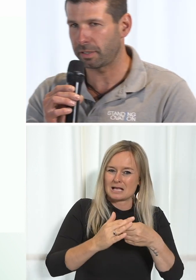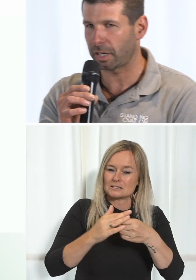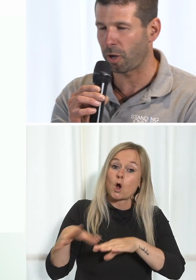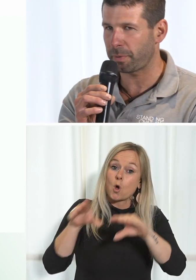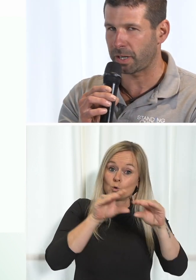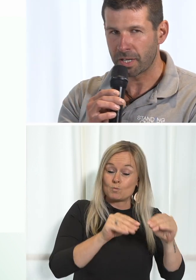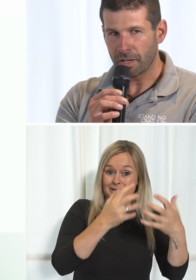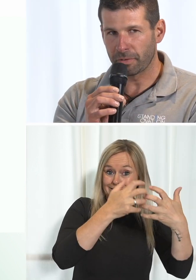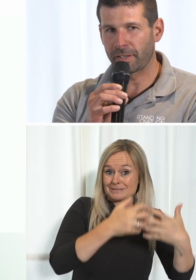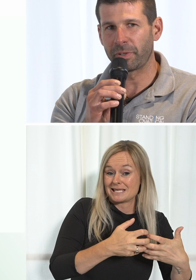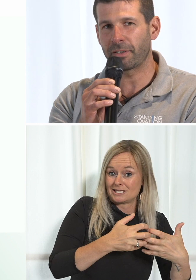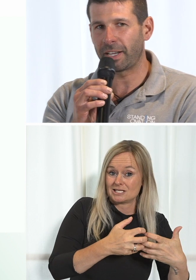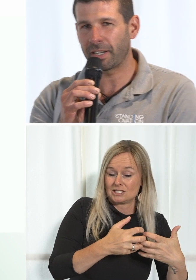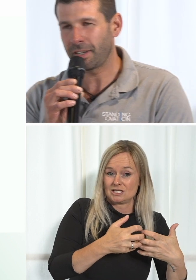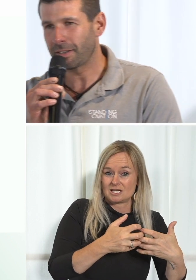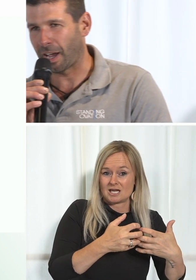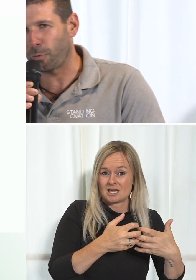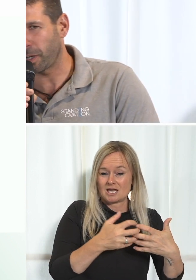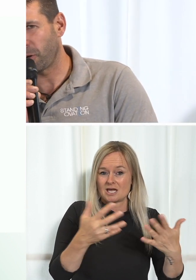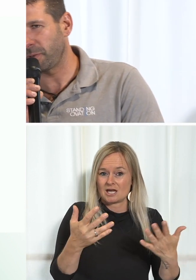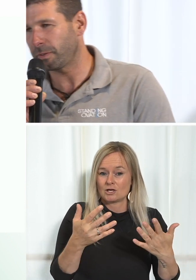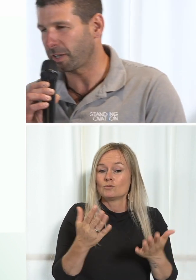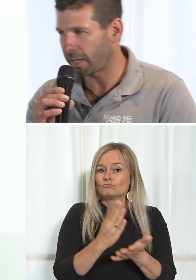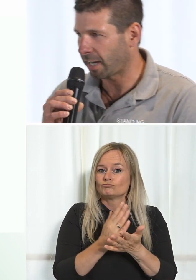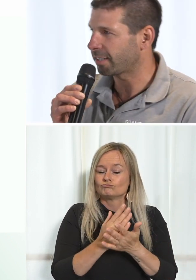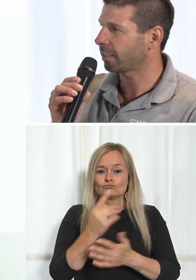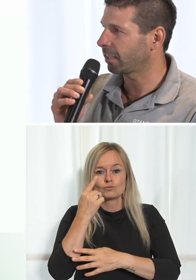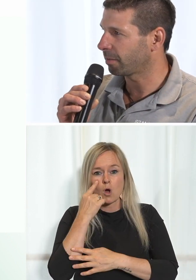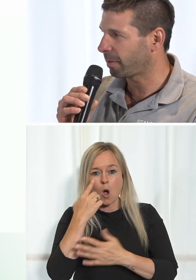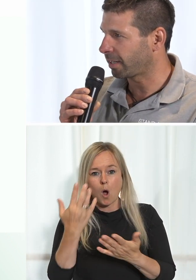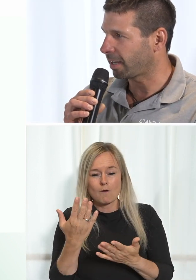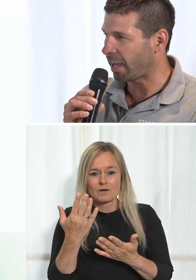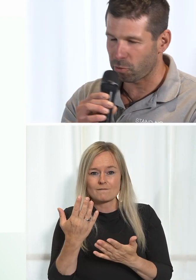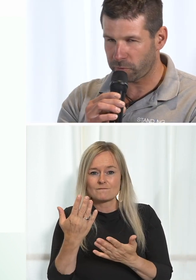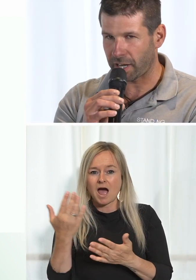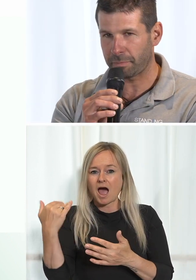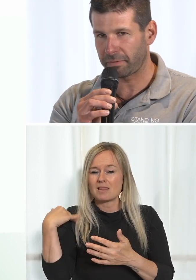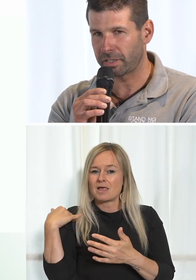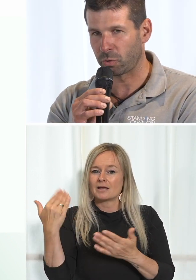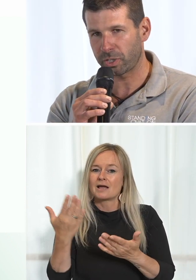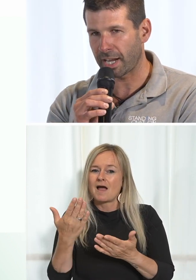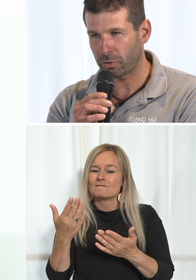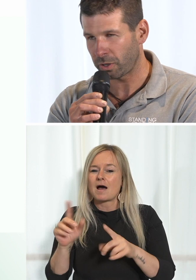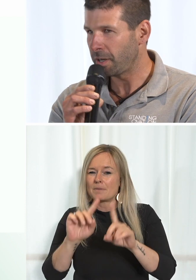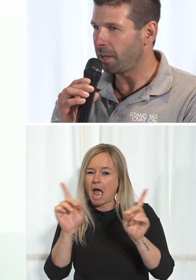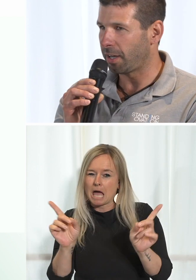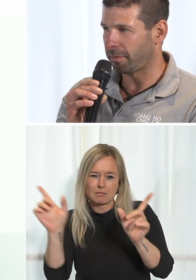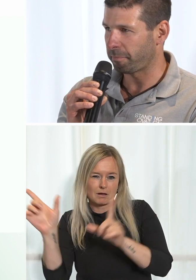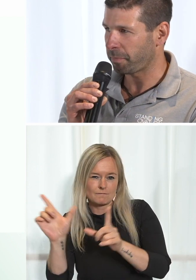das Ganze sehr körpernah. Wir sind mittlerweile draufgekommen, wir waren Gastredner bei der